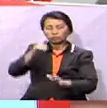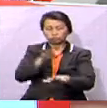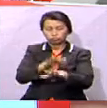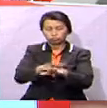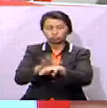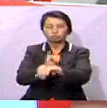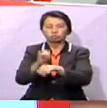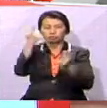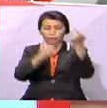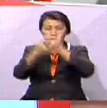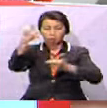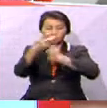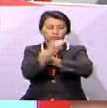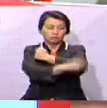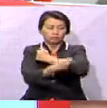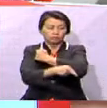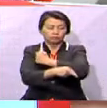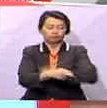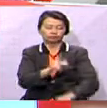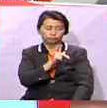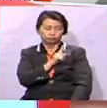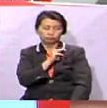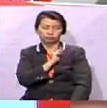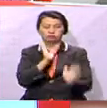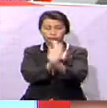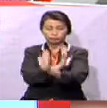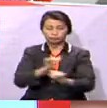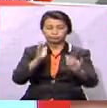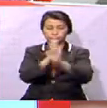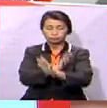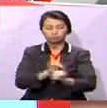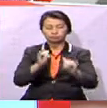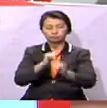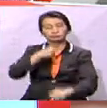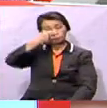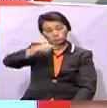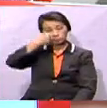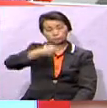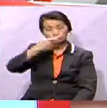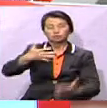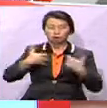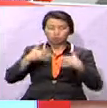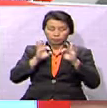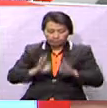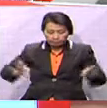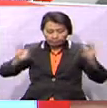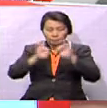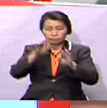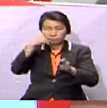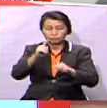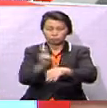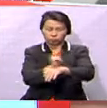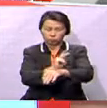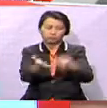industri pelancongan negeri. Oleh itu, Ketua Menteri Datuk Patinggi Abang Johari Tun Openg berkata adalah penting bagi sektor